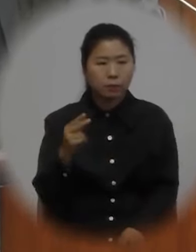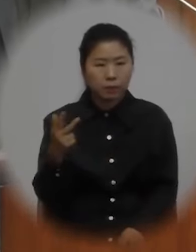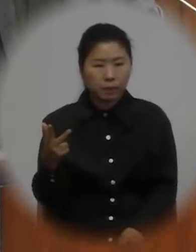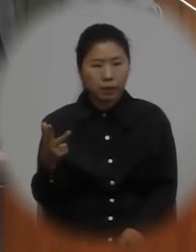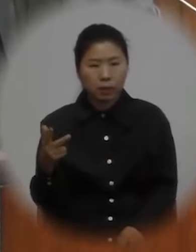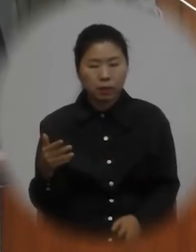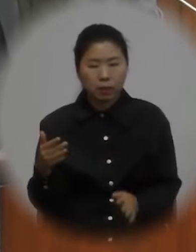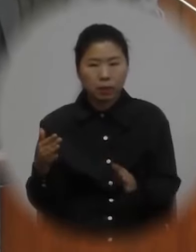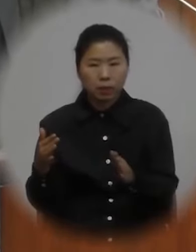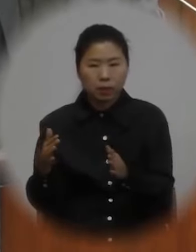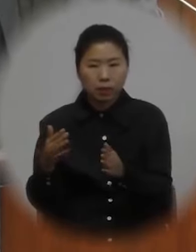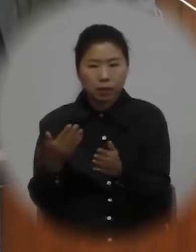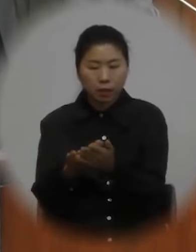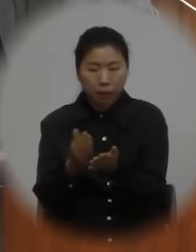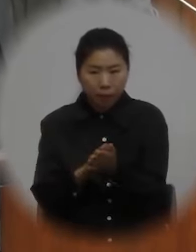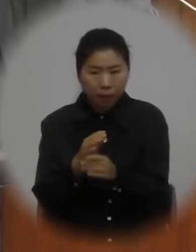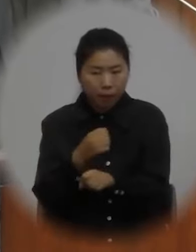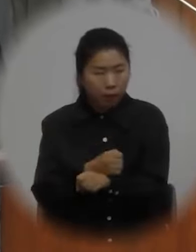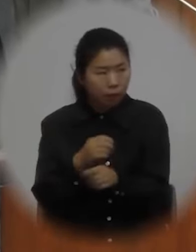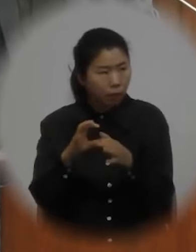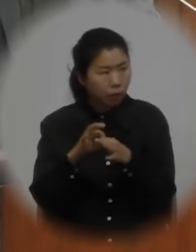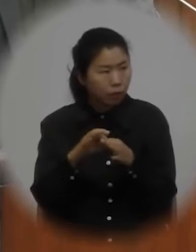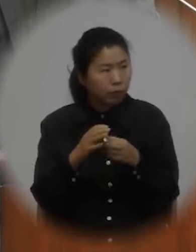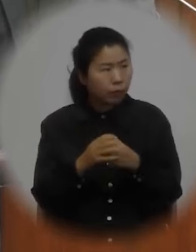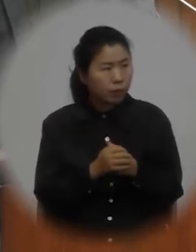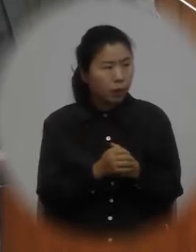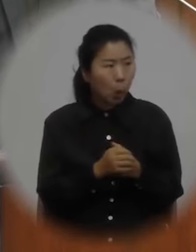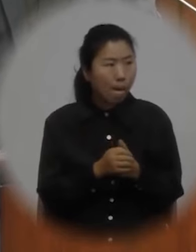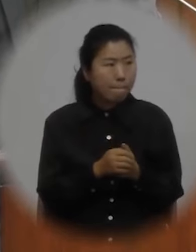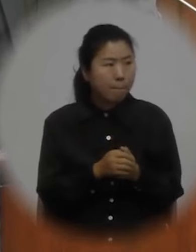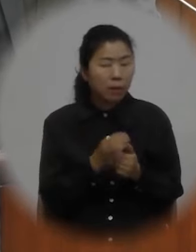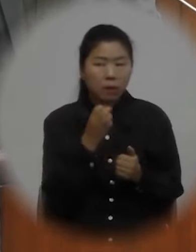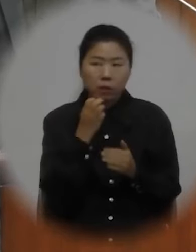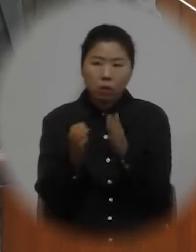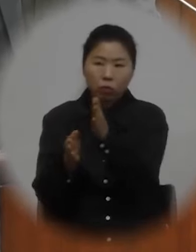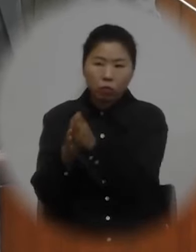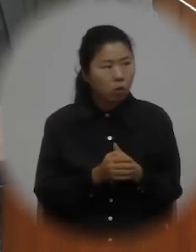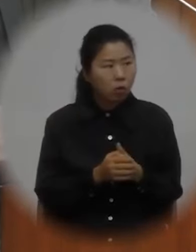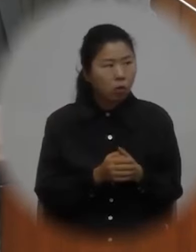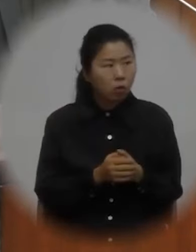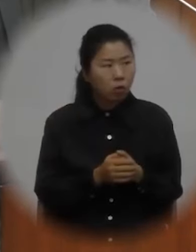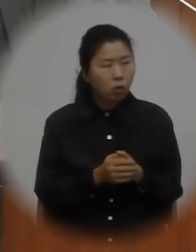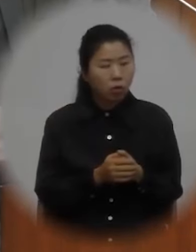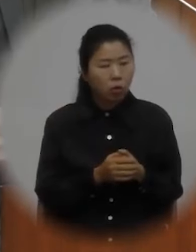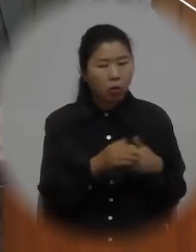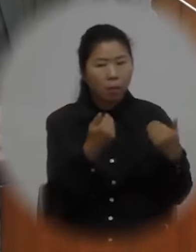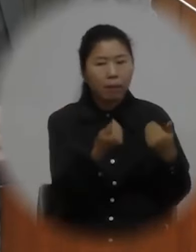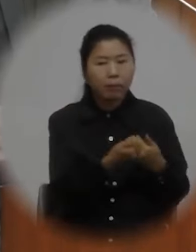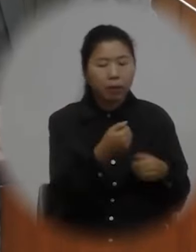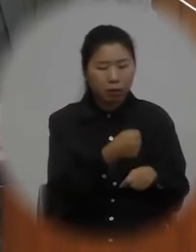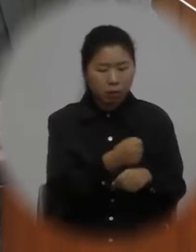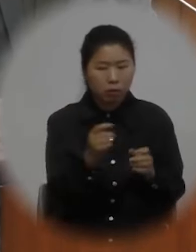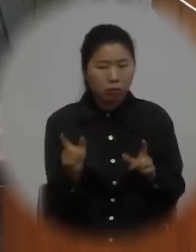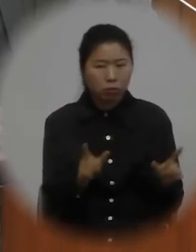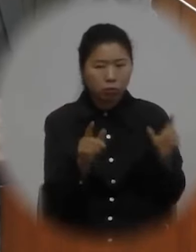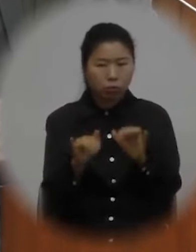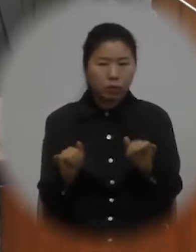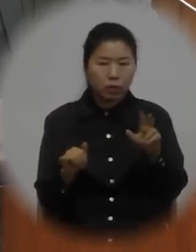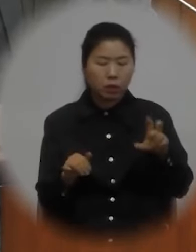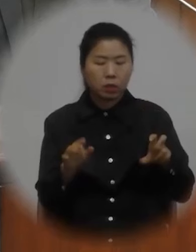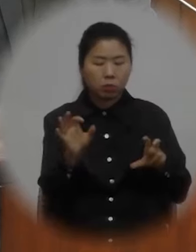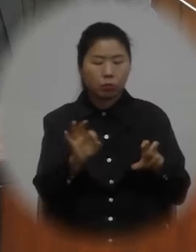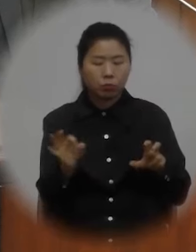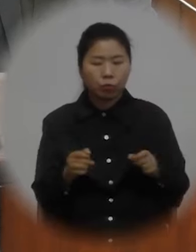관련해서 질문하겠는데 이게 제가 알기로는 서울시 조례가 바뀌어서 반대하는 주민이 25%